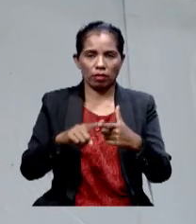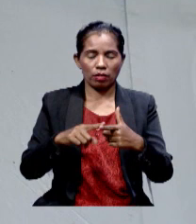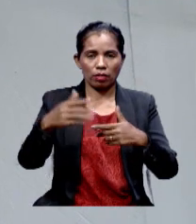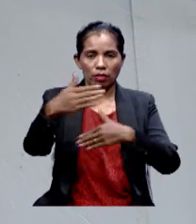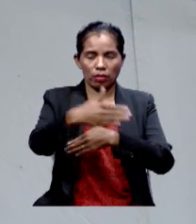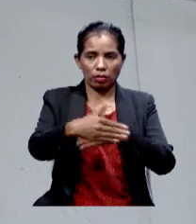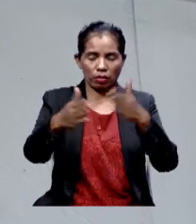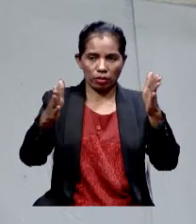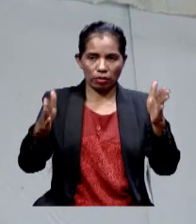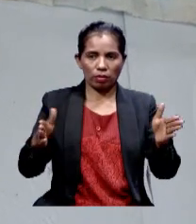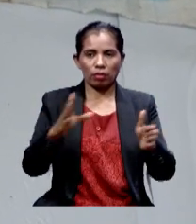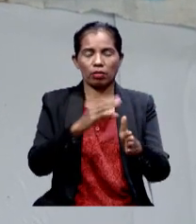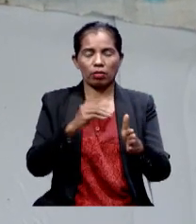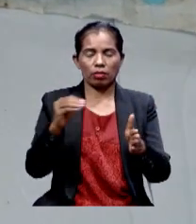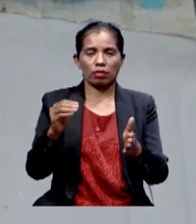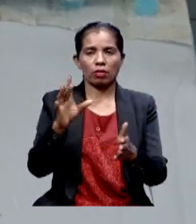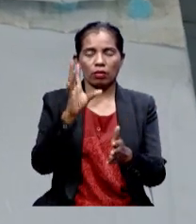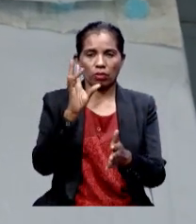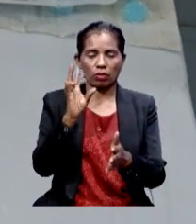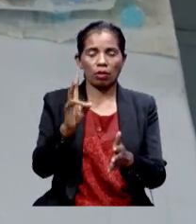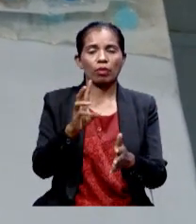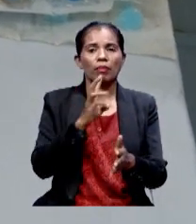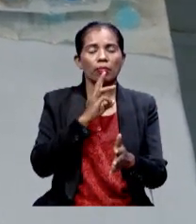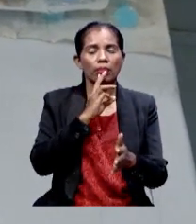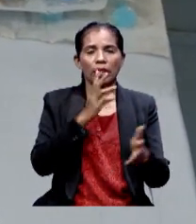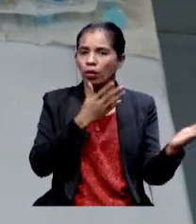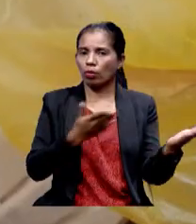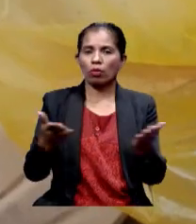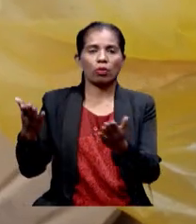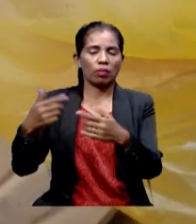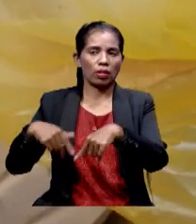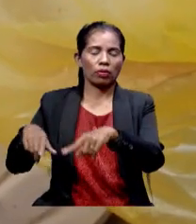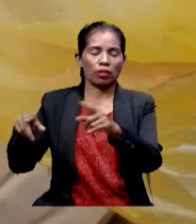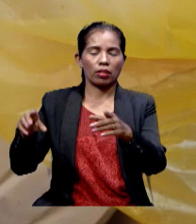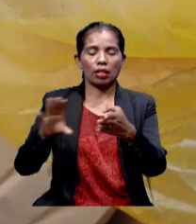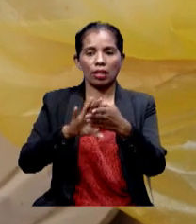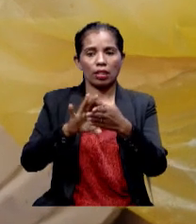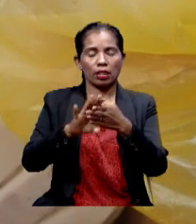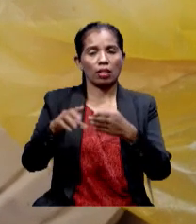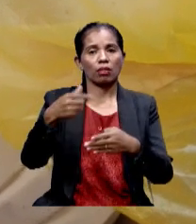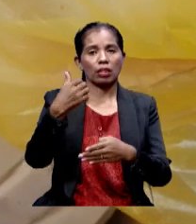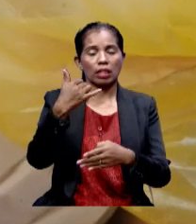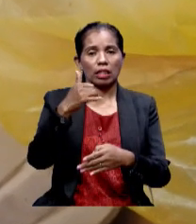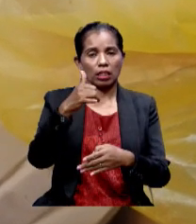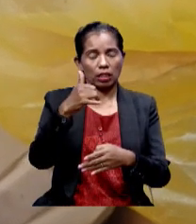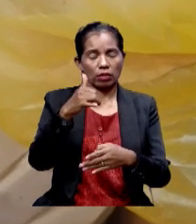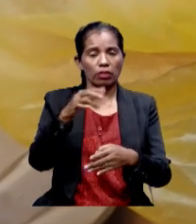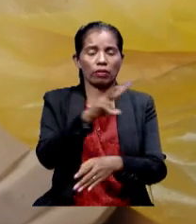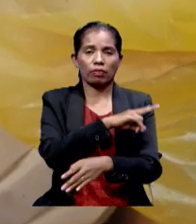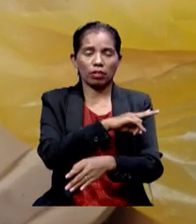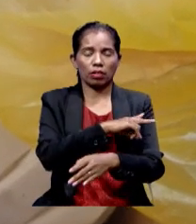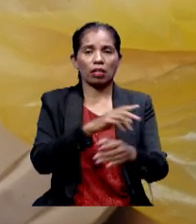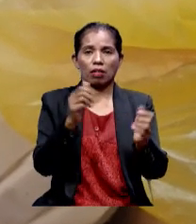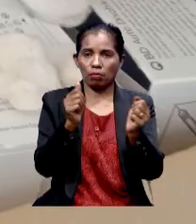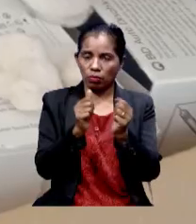vaksin karir walu nebe mak belori e depois cartão kinor vacinação e já 1500